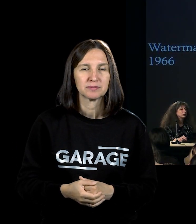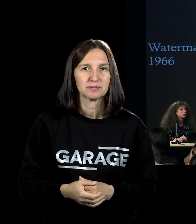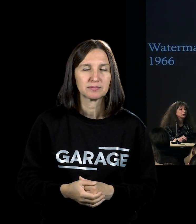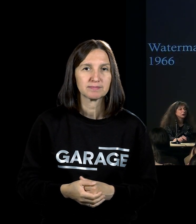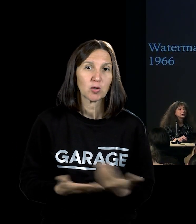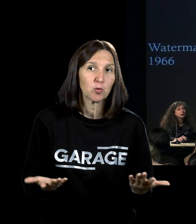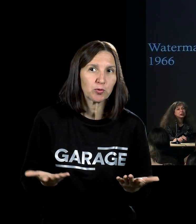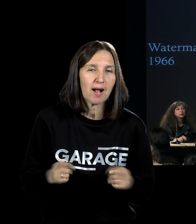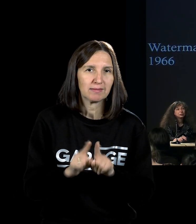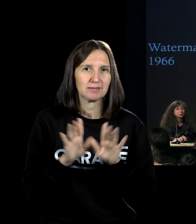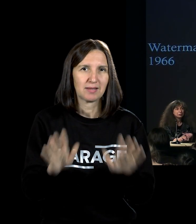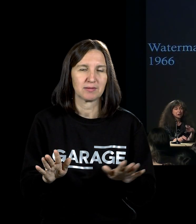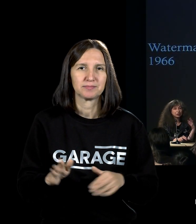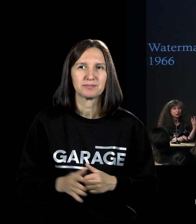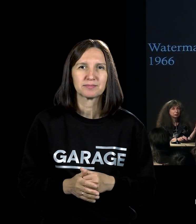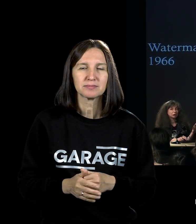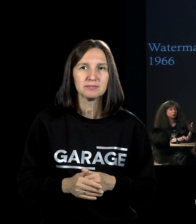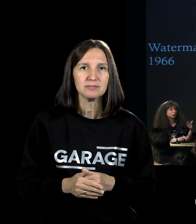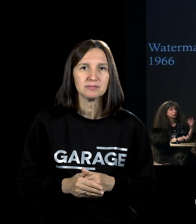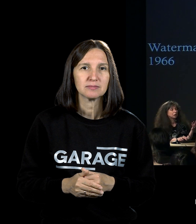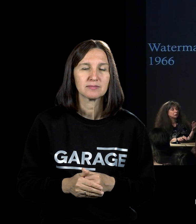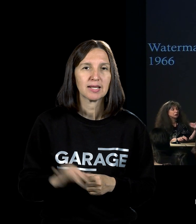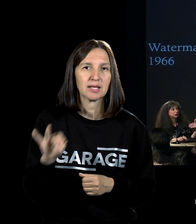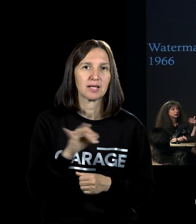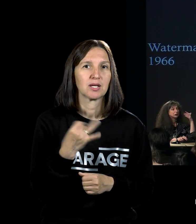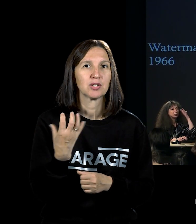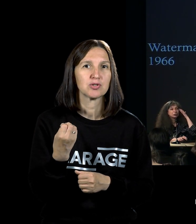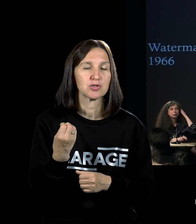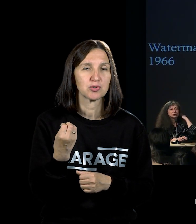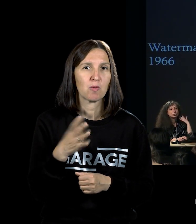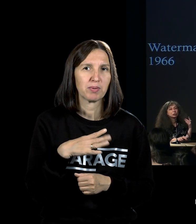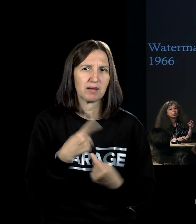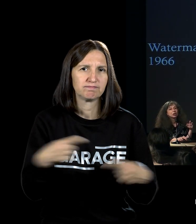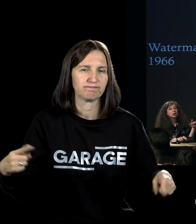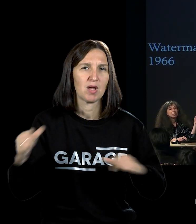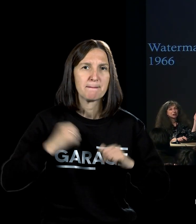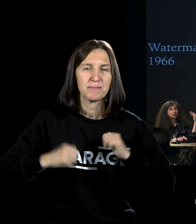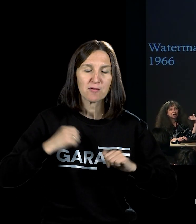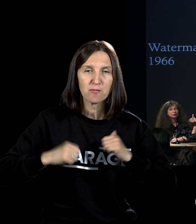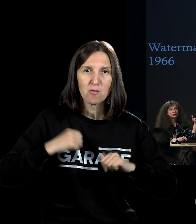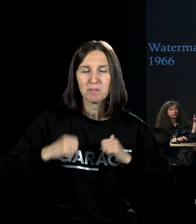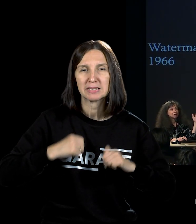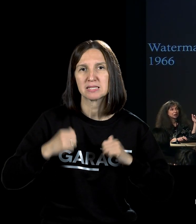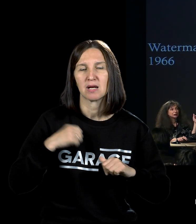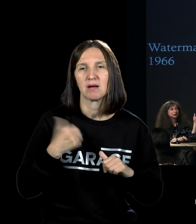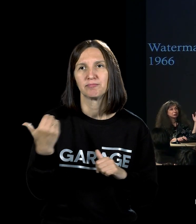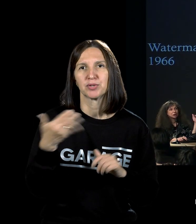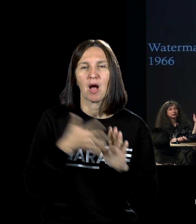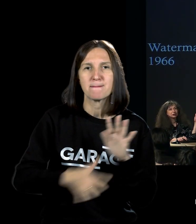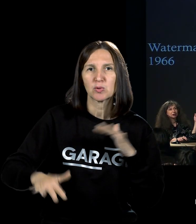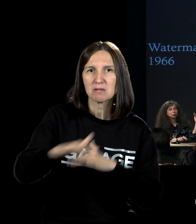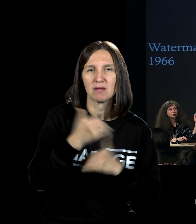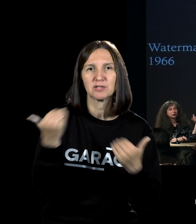Вот как это все происходило. И там еще как бы целый ряд перформансов, в которых пространство,